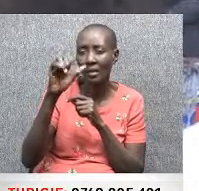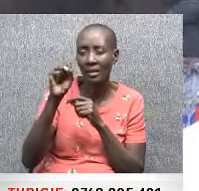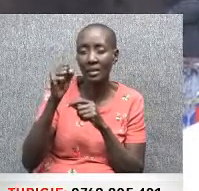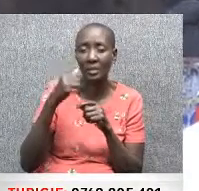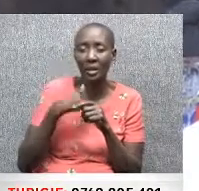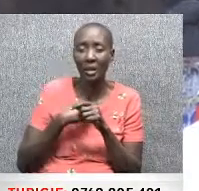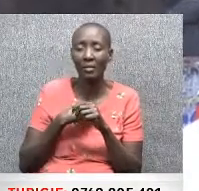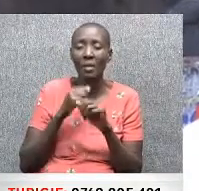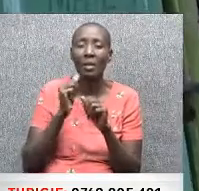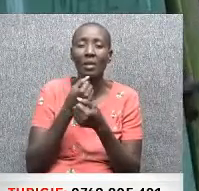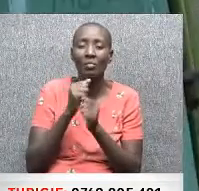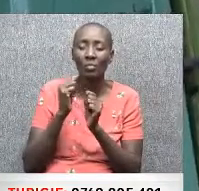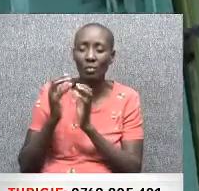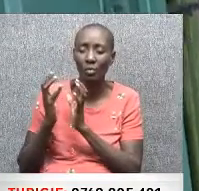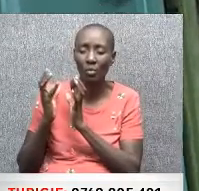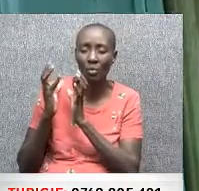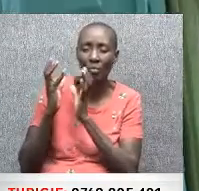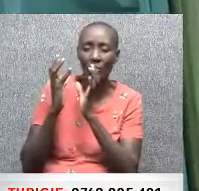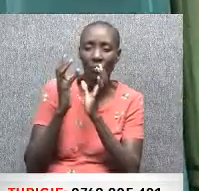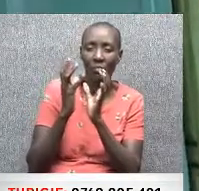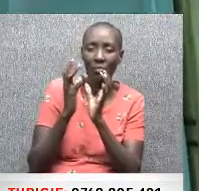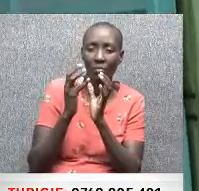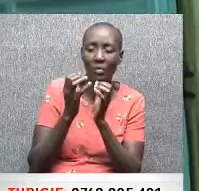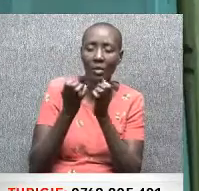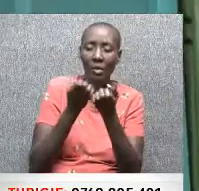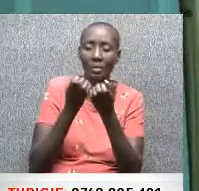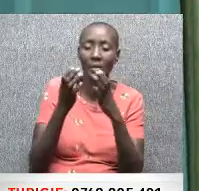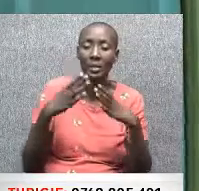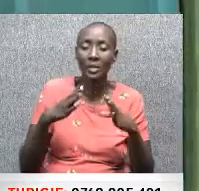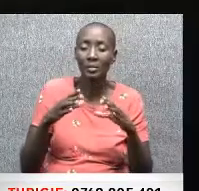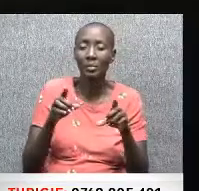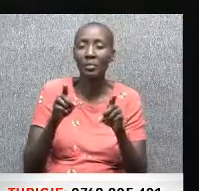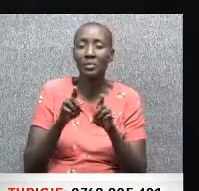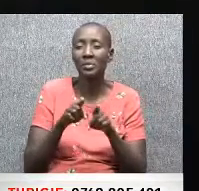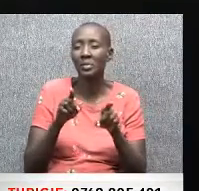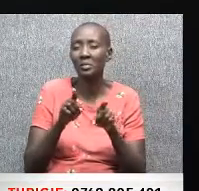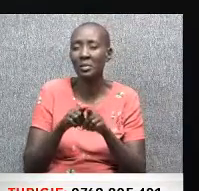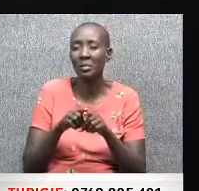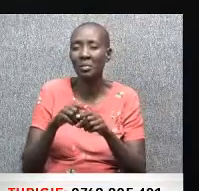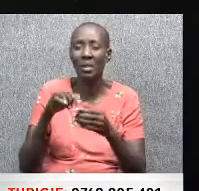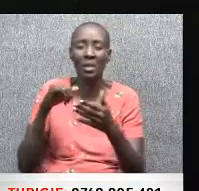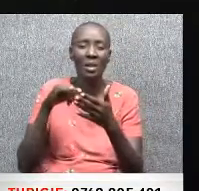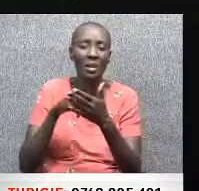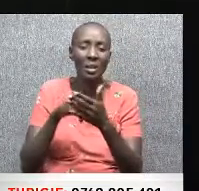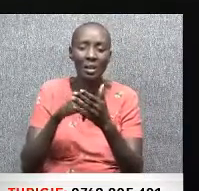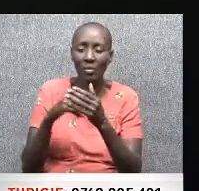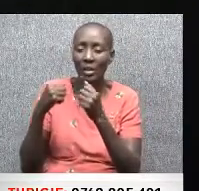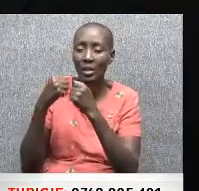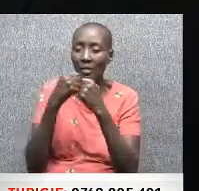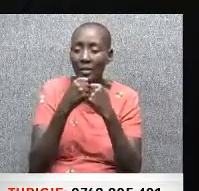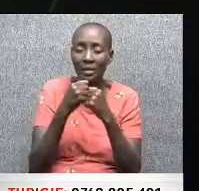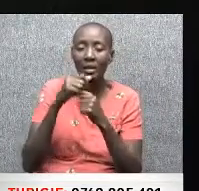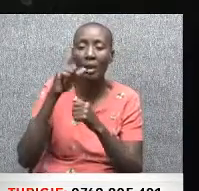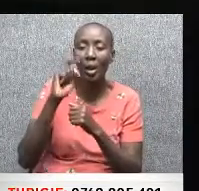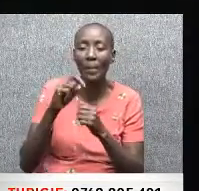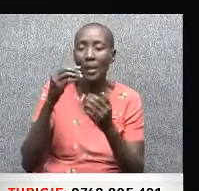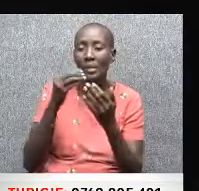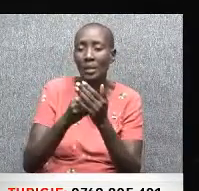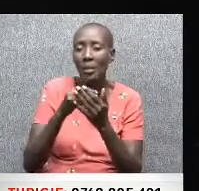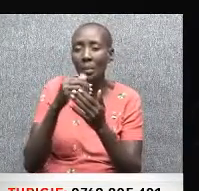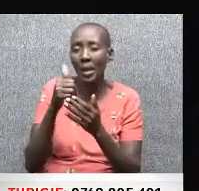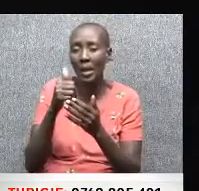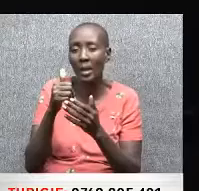siwezi kubeba mtugi. Wafanyi biashara pia hawajasazwa kwenye tandabeliwa hii, kwani wanalazimika kuyanunua maji kwa bei